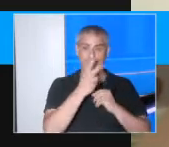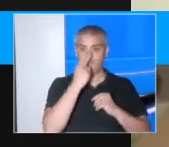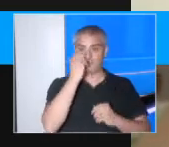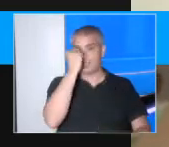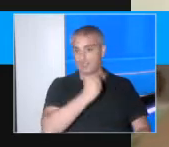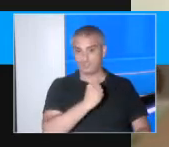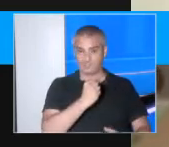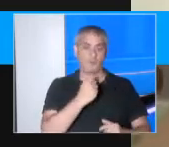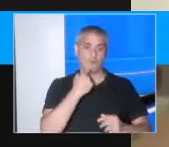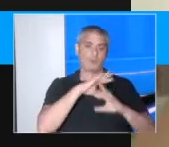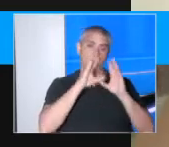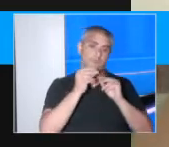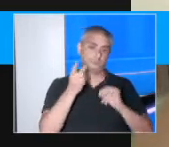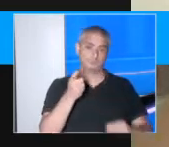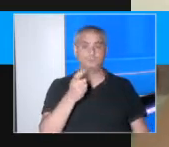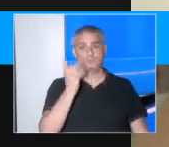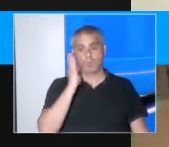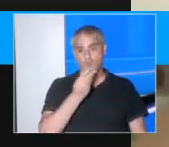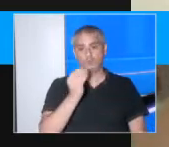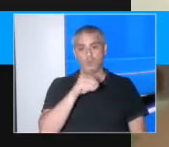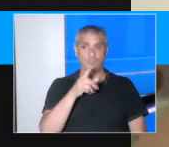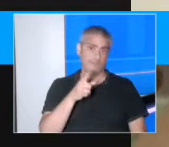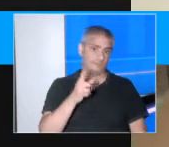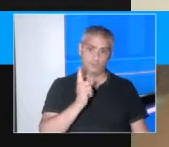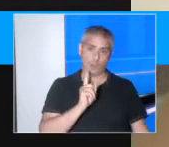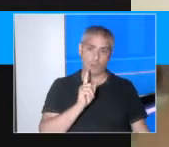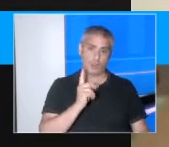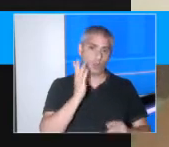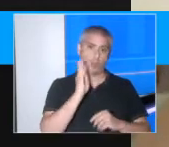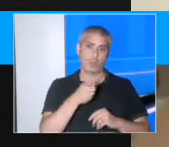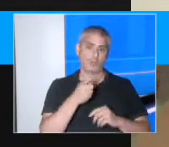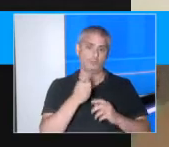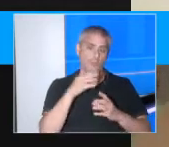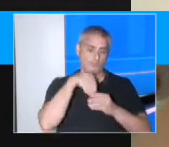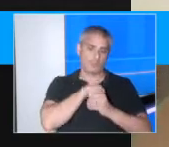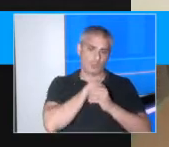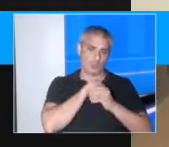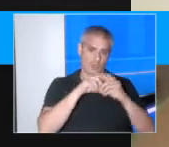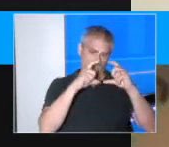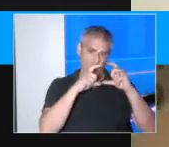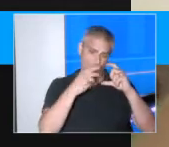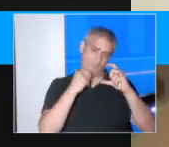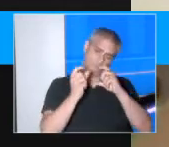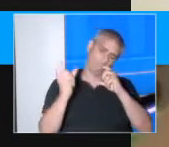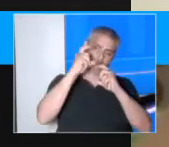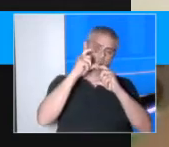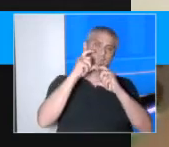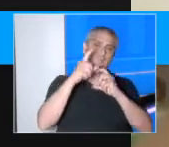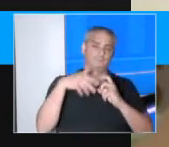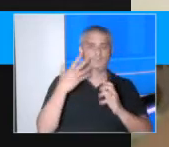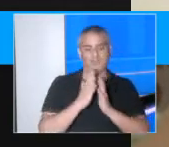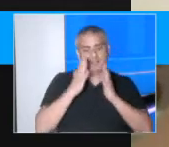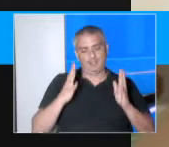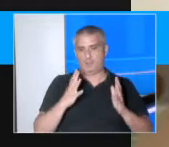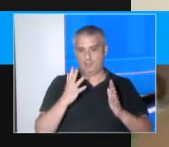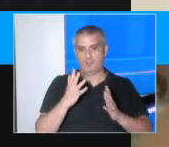ניסיון רצח, אז זה אומר שמדובר בעונש נוסף, לא עונש בתוך הניסיון רצח, ואז זה בוודאי יגדיל